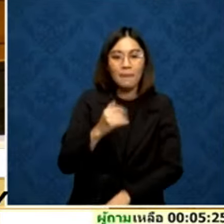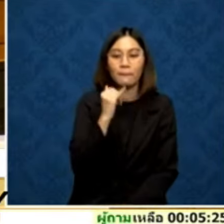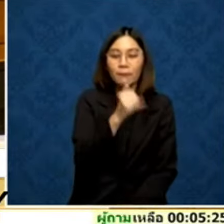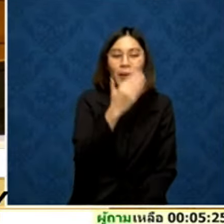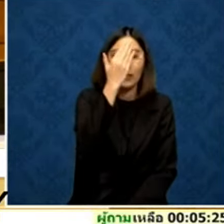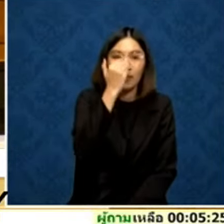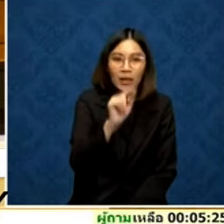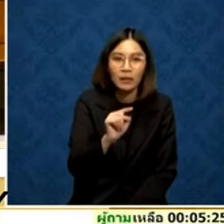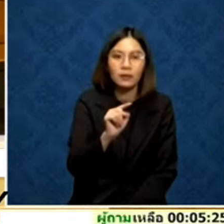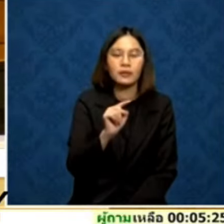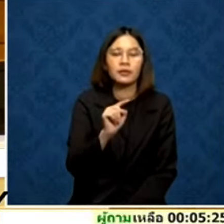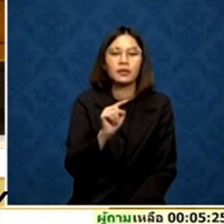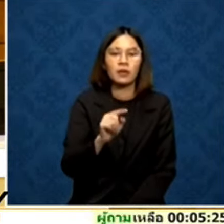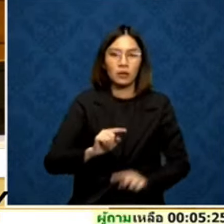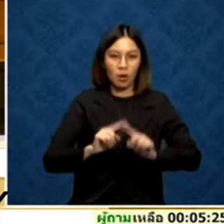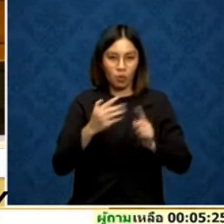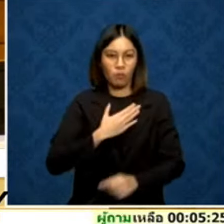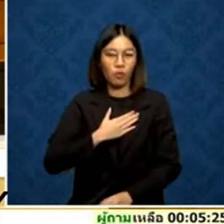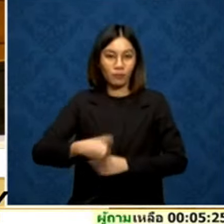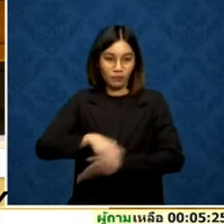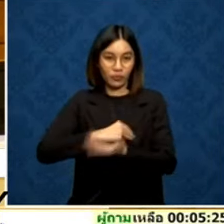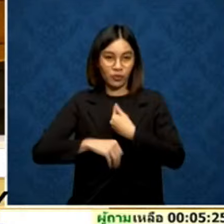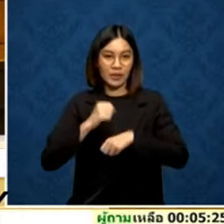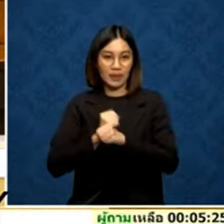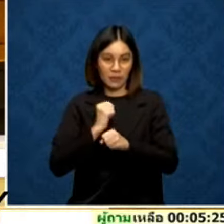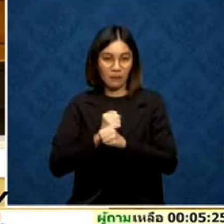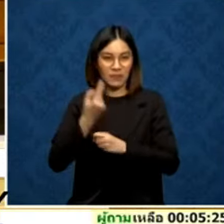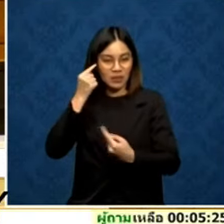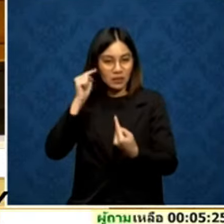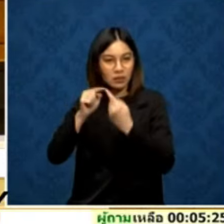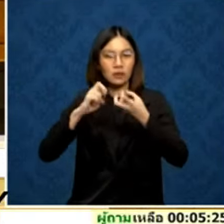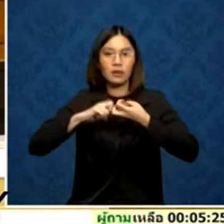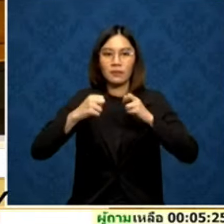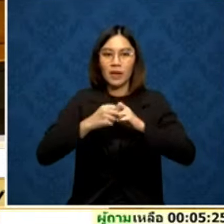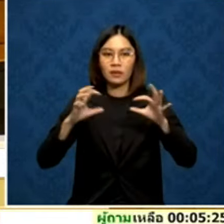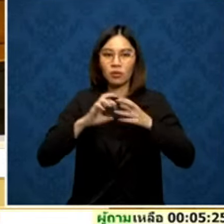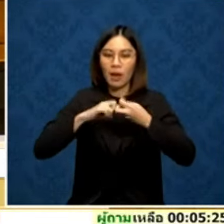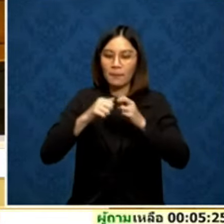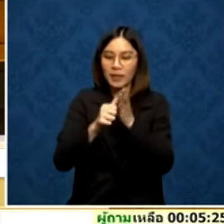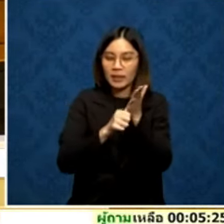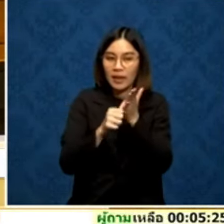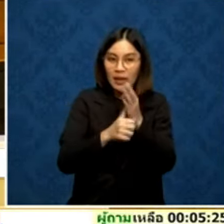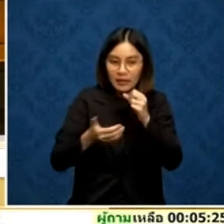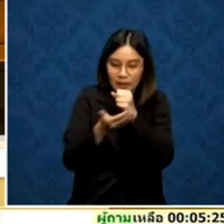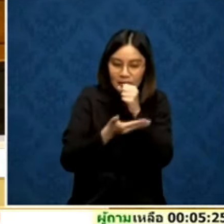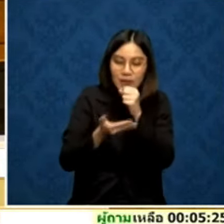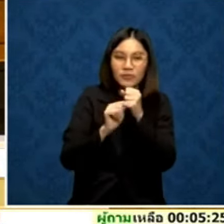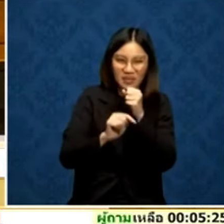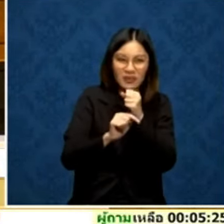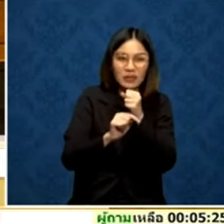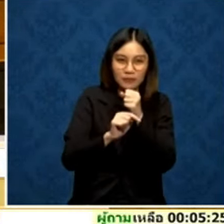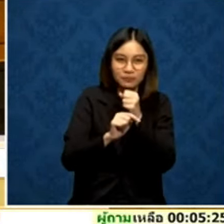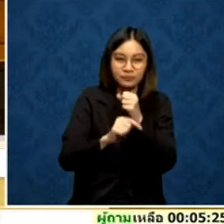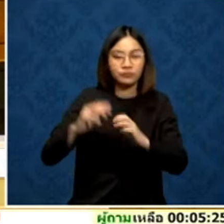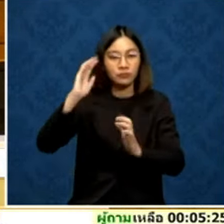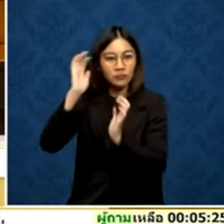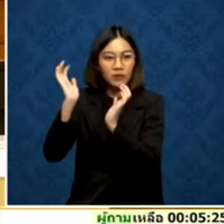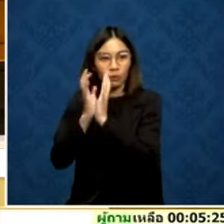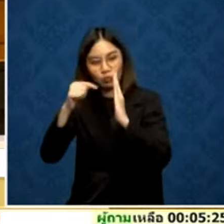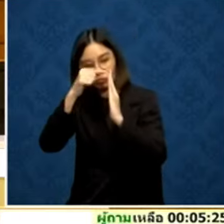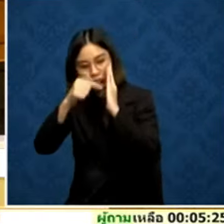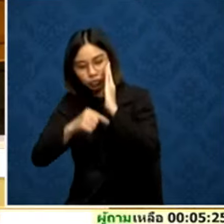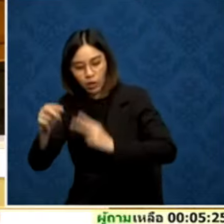แต่ว่าในฐานะผู้ปฏิบัติเนี่ยเราเล็งเห็นปัญหาของการแก้ไขปัญหายาเสพติดนะครับตำรวจจะเป็นชายแดนเป็นผู้